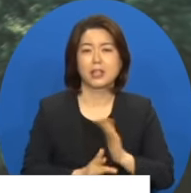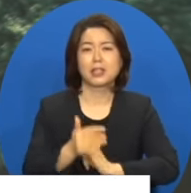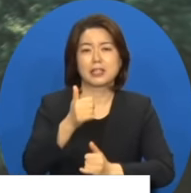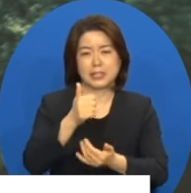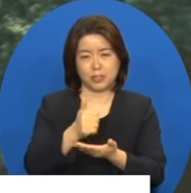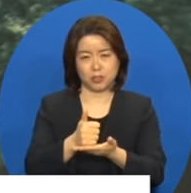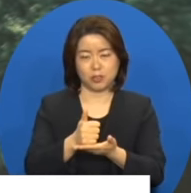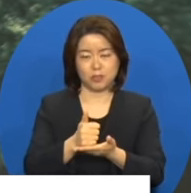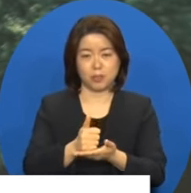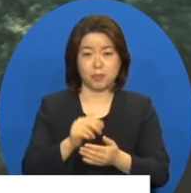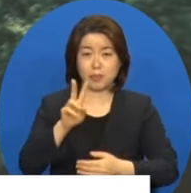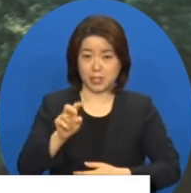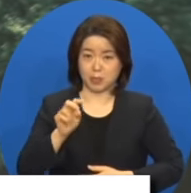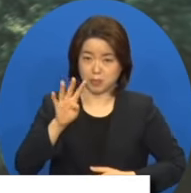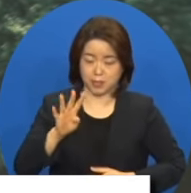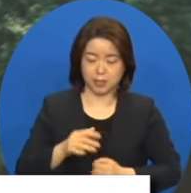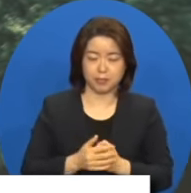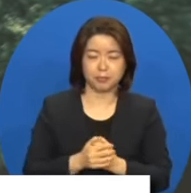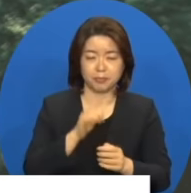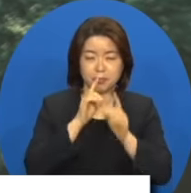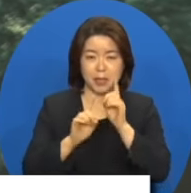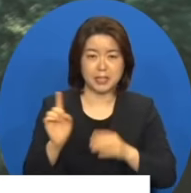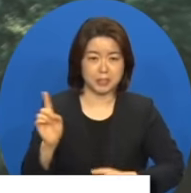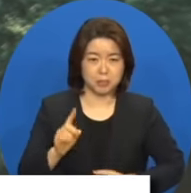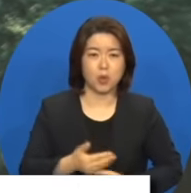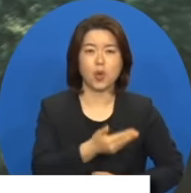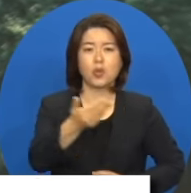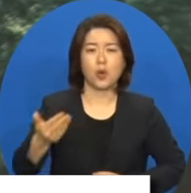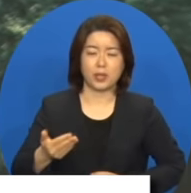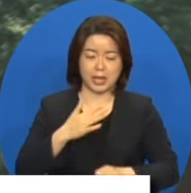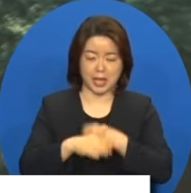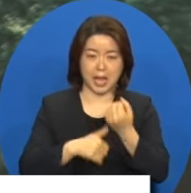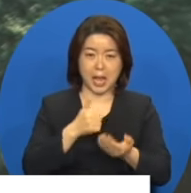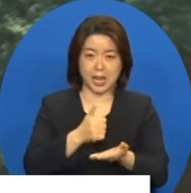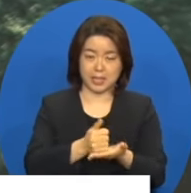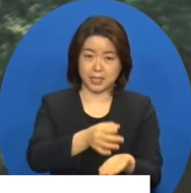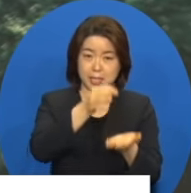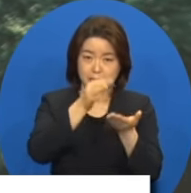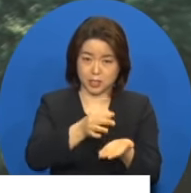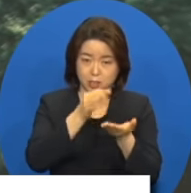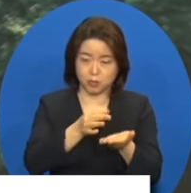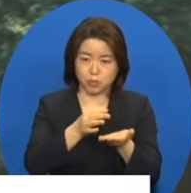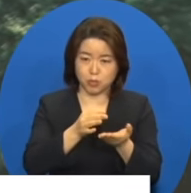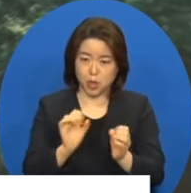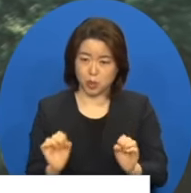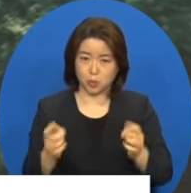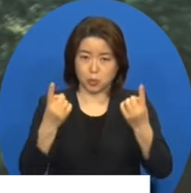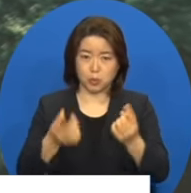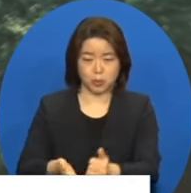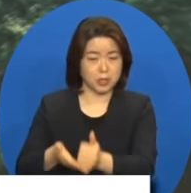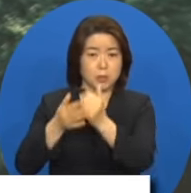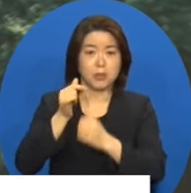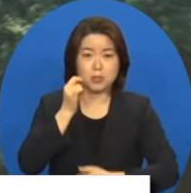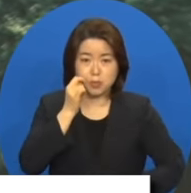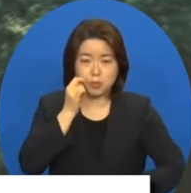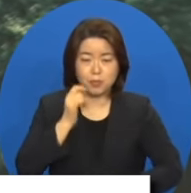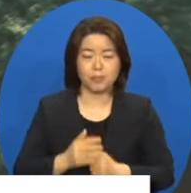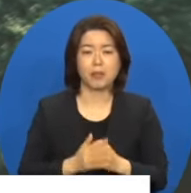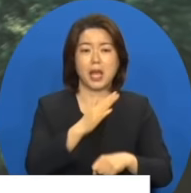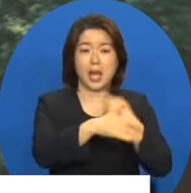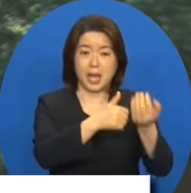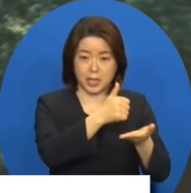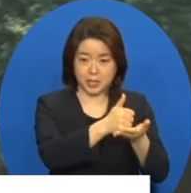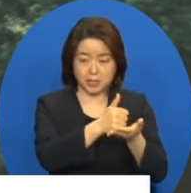예수님께서는 24절에 이렇게 말씀하셨습니다. 너희가 하나님과 재물을 겸하여 섬기지 못하느니라.